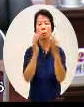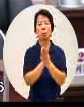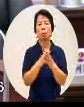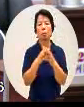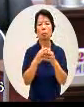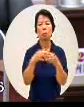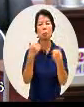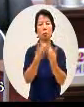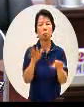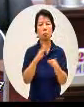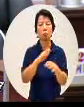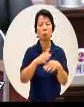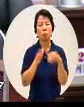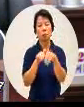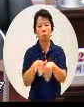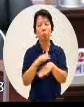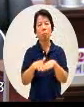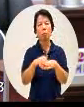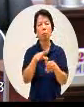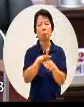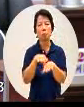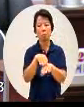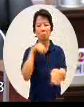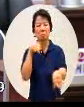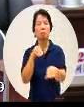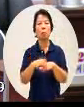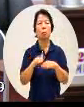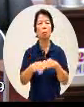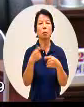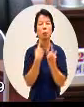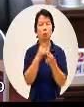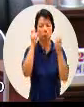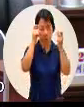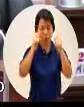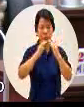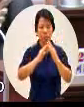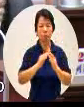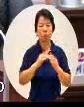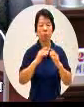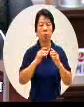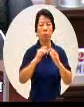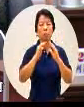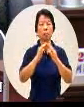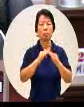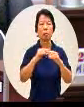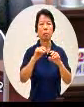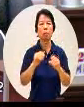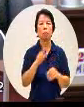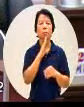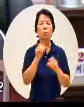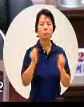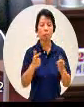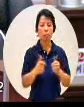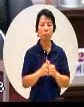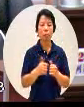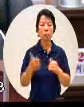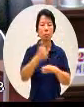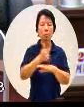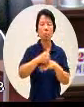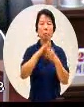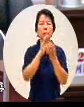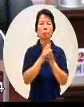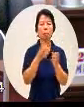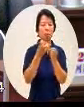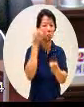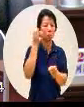問題我覺得高雄市交通誰規劃的最好恐怕都不是這幾任的民選市長是在